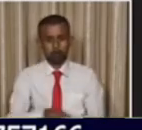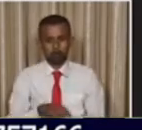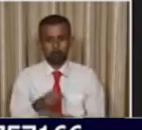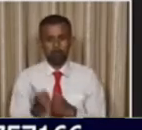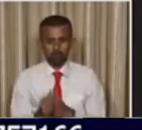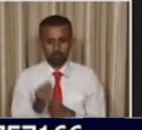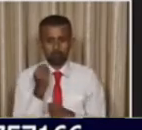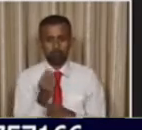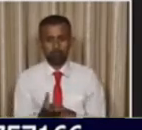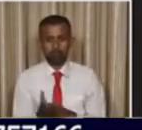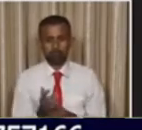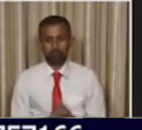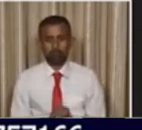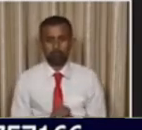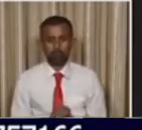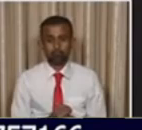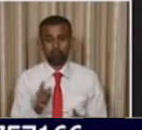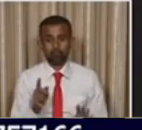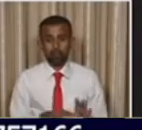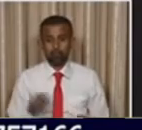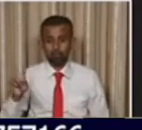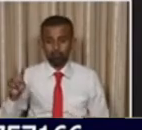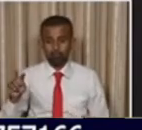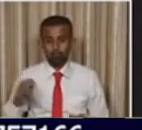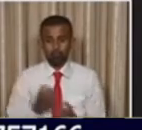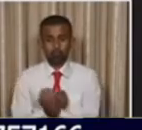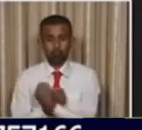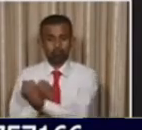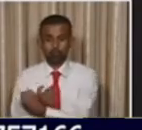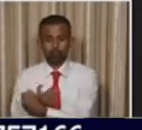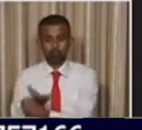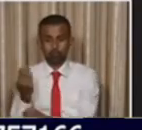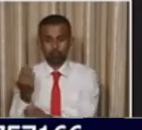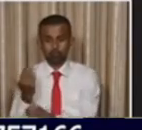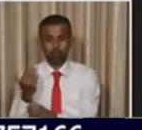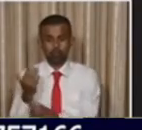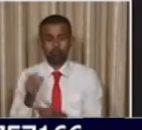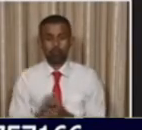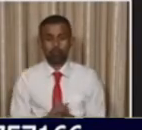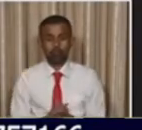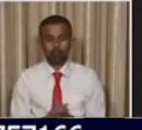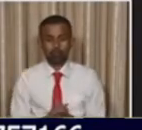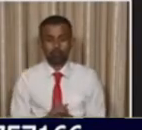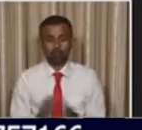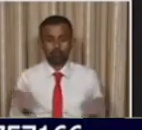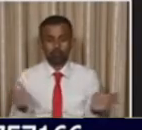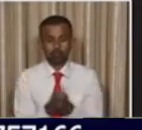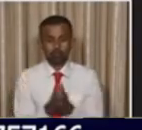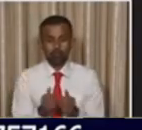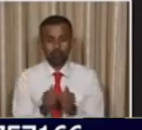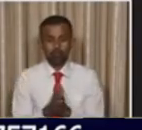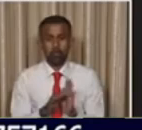සකස් කරලා තියෙනවා. එතකොට 20 අවුරුදු ඉස්සර ගත වුණ කෙනෙකුට නම් සාමාන්‍ය සමාකාලයේ එකතු කරපුවාම ඒක